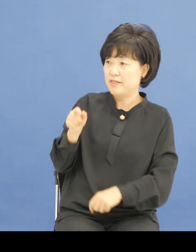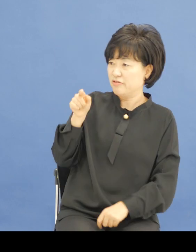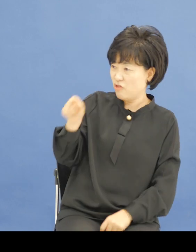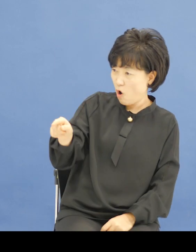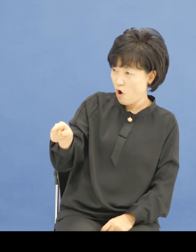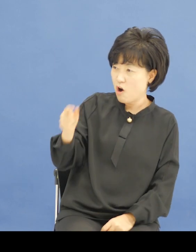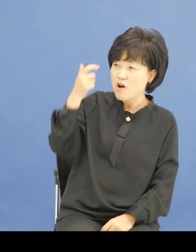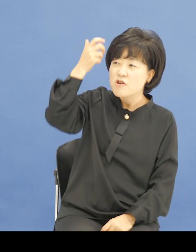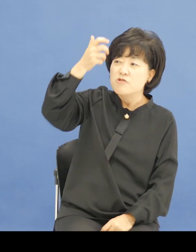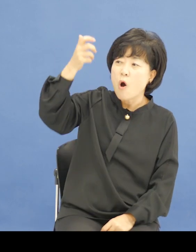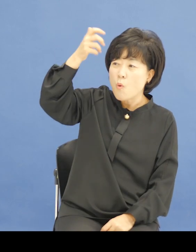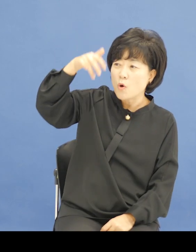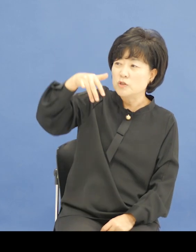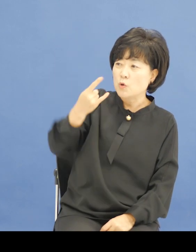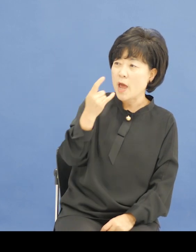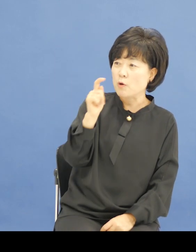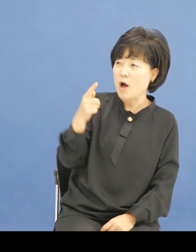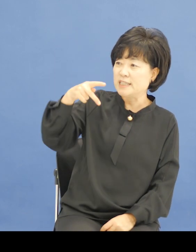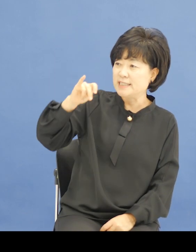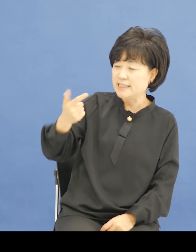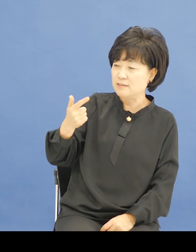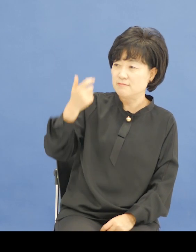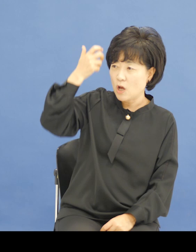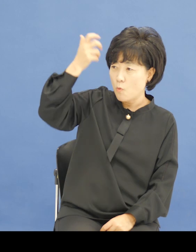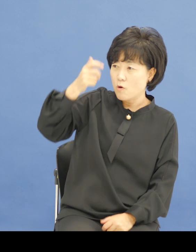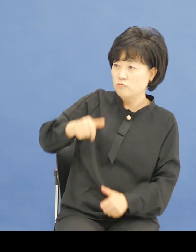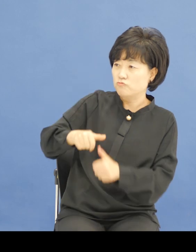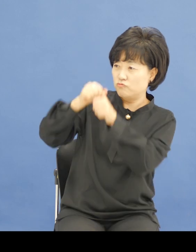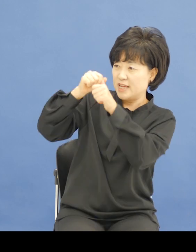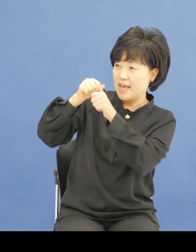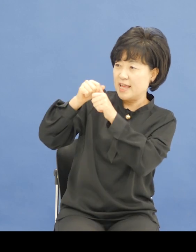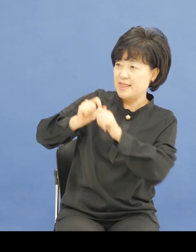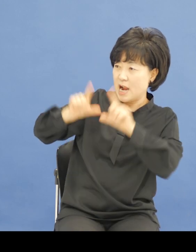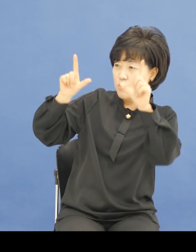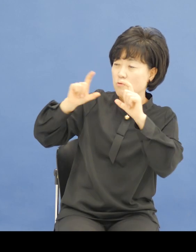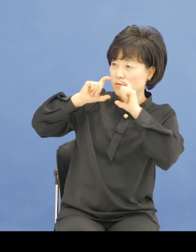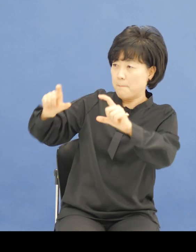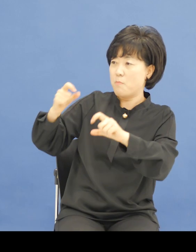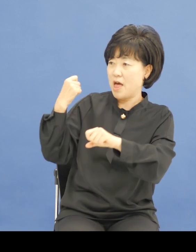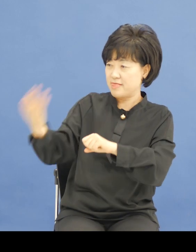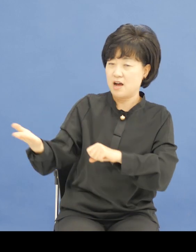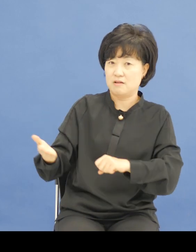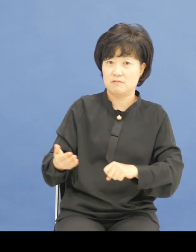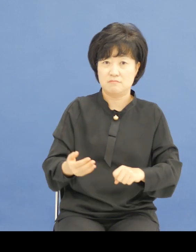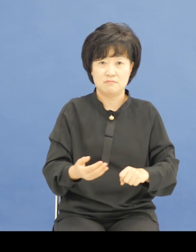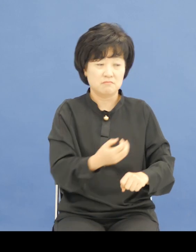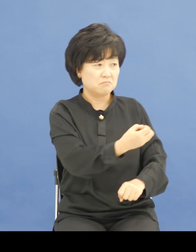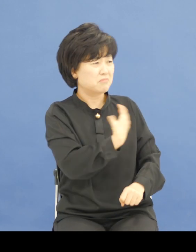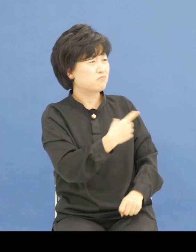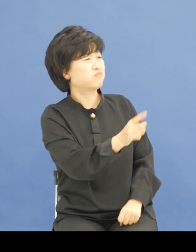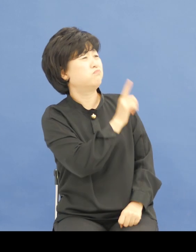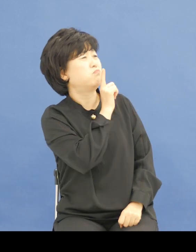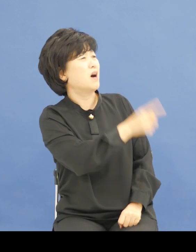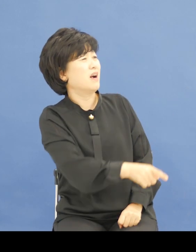구제의 날로 선포한다고 해서 뭔 말이야 그랬더니 내가 오늘 새벽에 꿈을 꿨는데